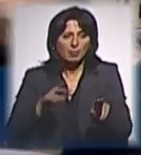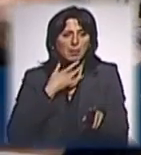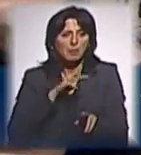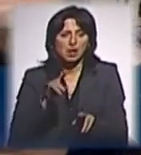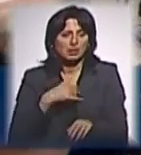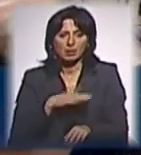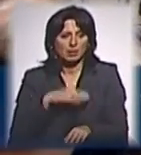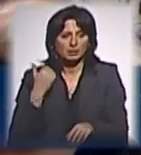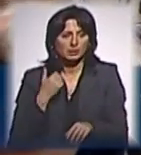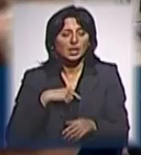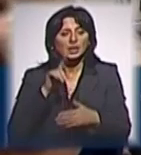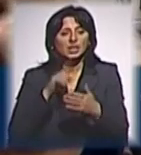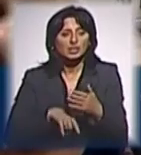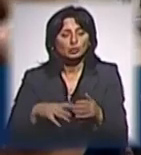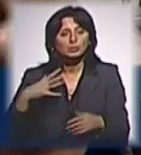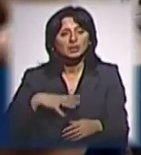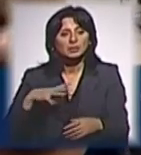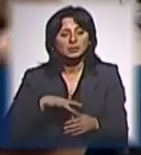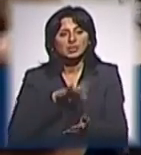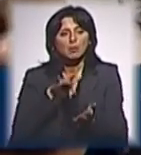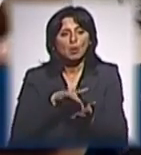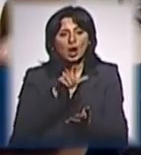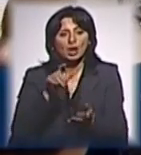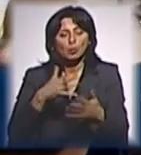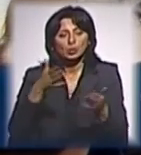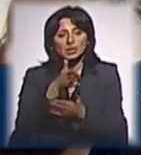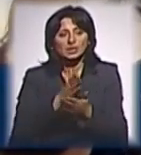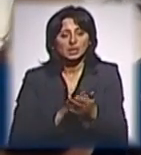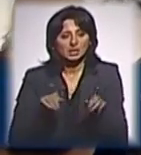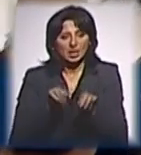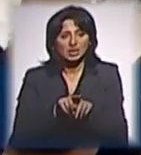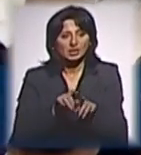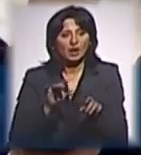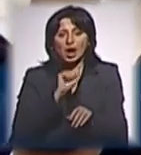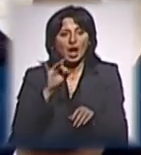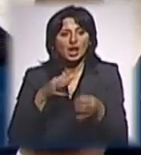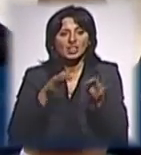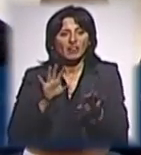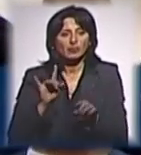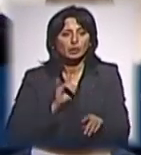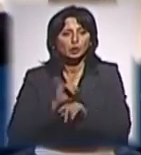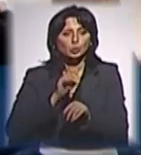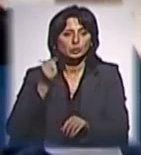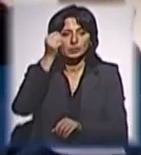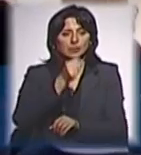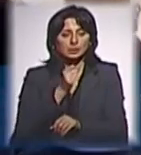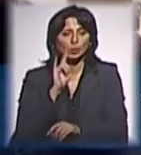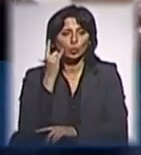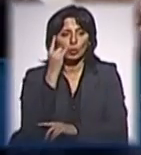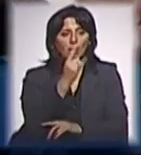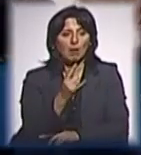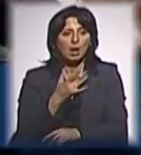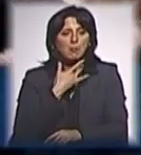და დარწმუნებული ვარ თბილისის მოქალაქეების უდიდეს ნაწილს, რომ ასევე არათავისუფალი მარიონეტული მდგომარეობის